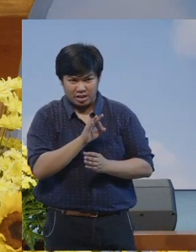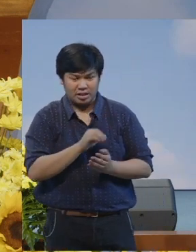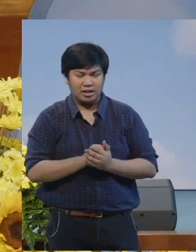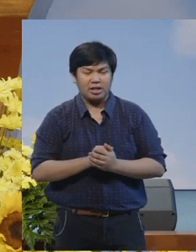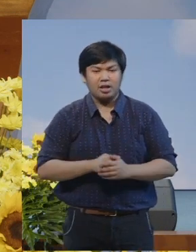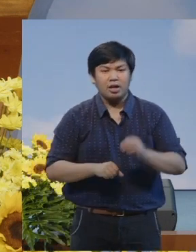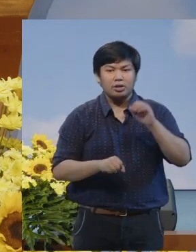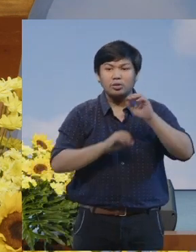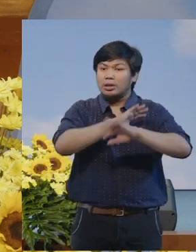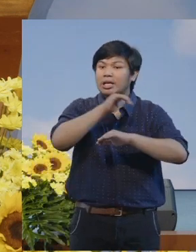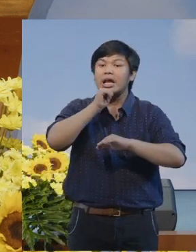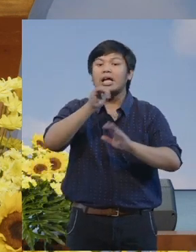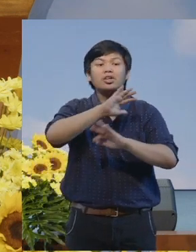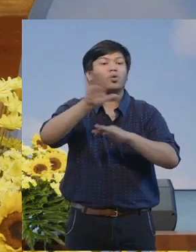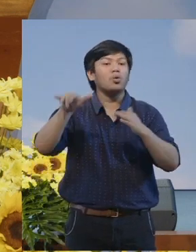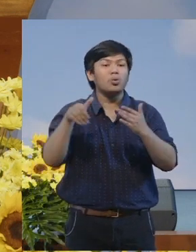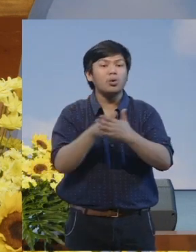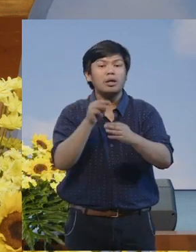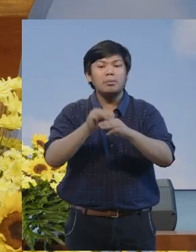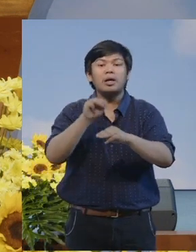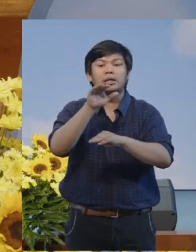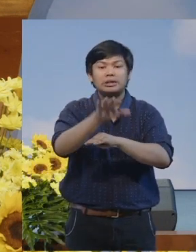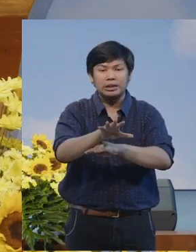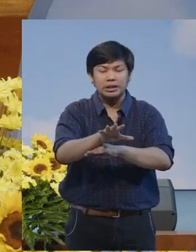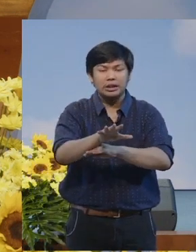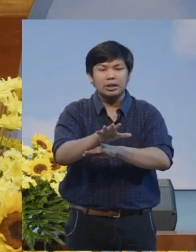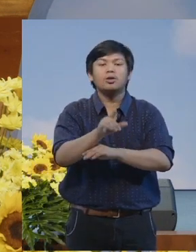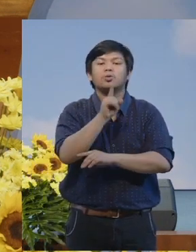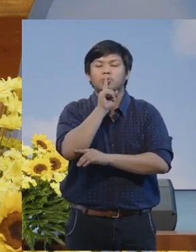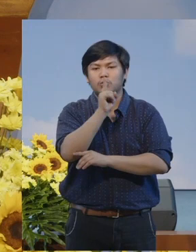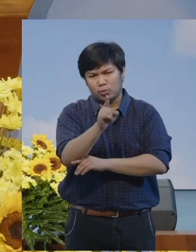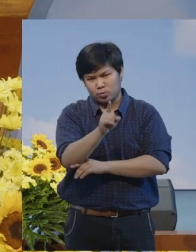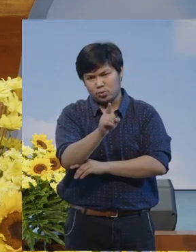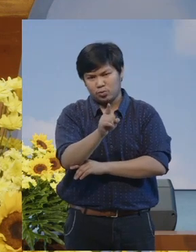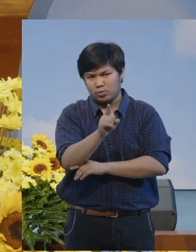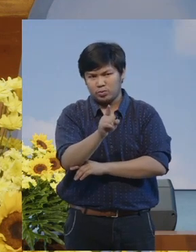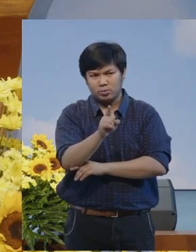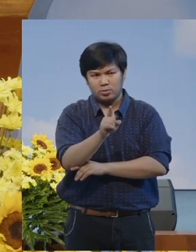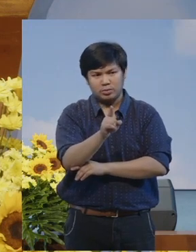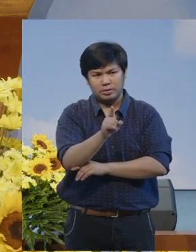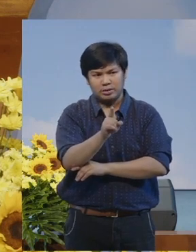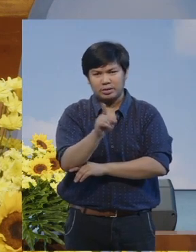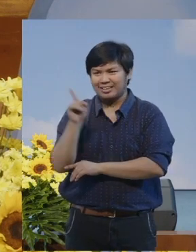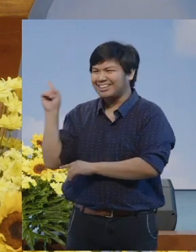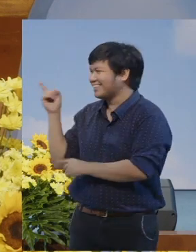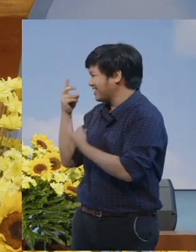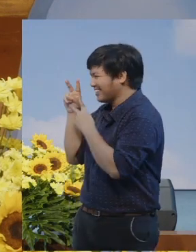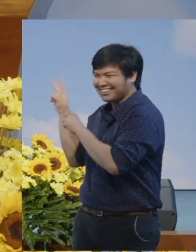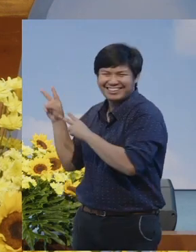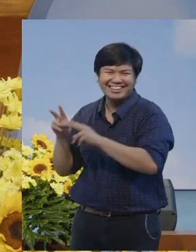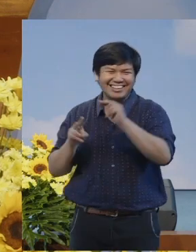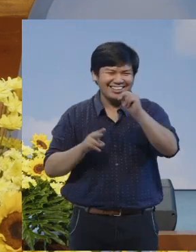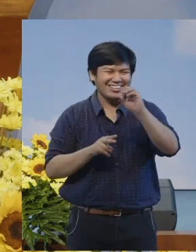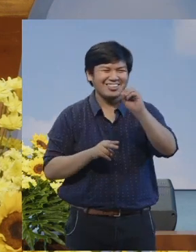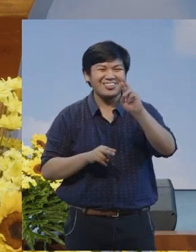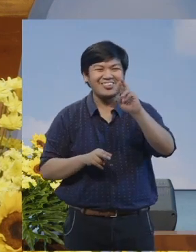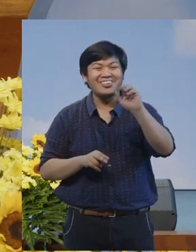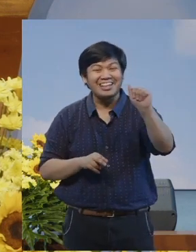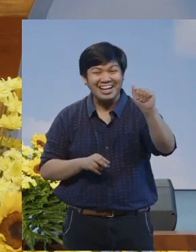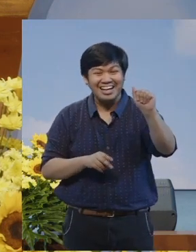lahat ng himala ay himala. Panoorin niyo po yung pelikula ni Nora Honor, no?